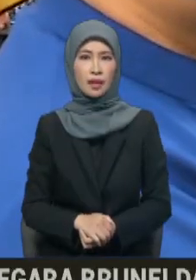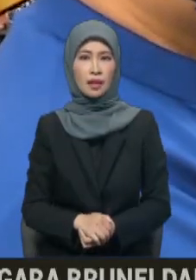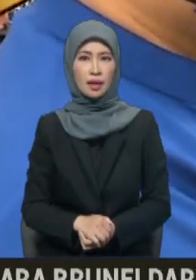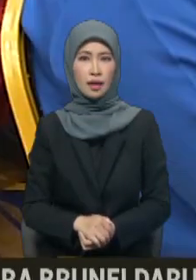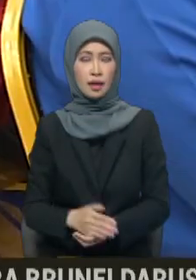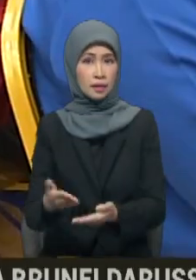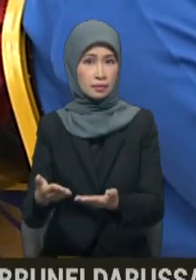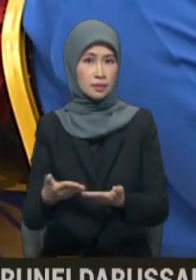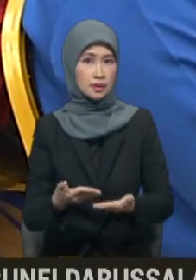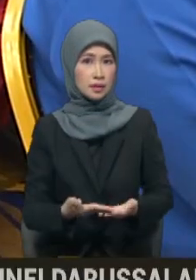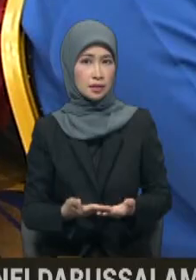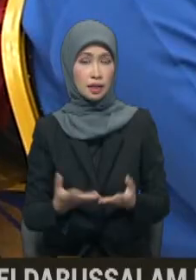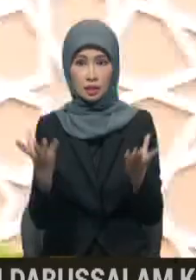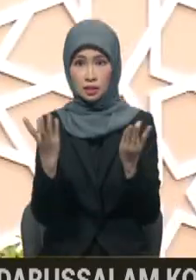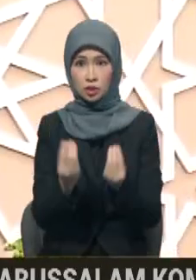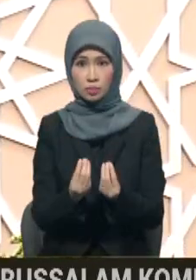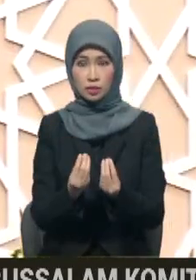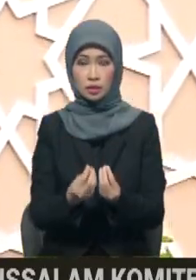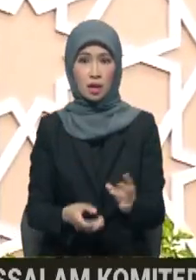keseluruhannya berjumlah